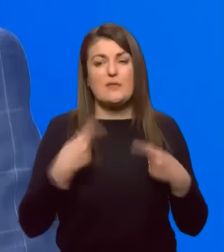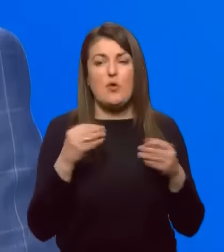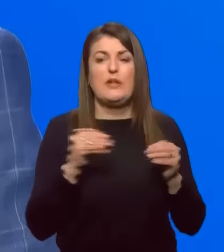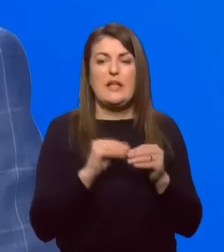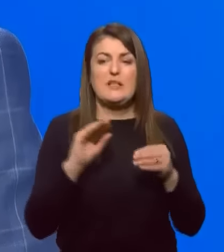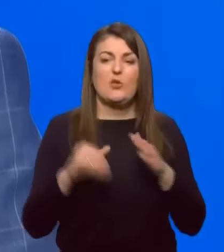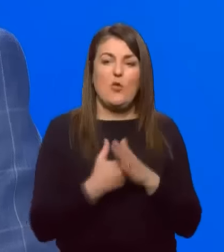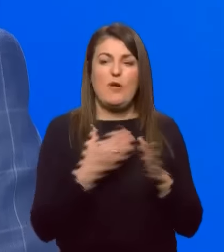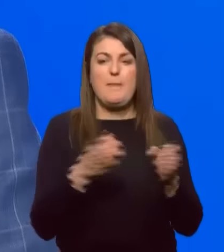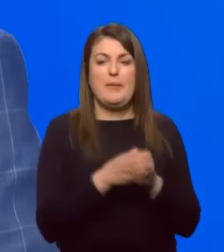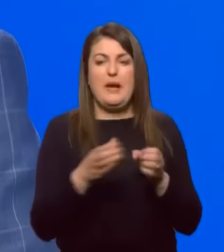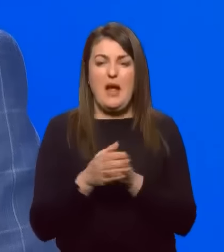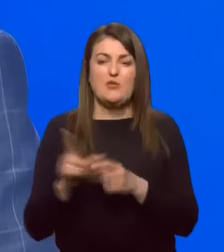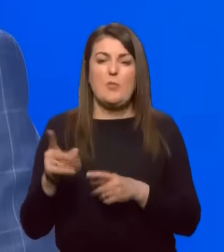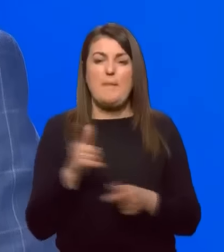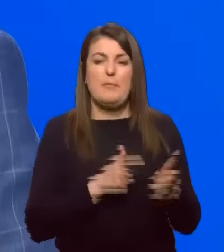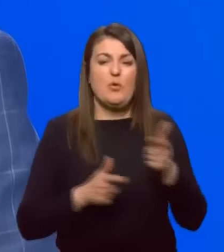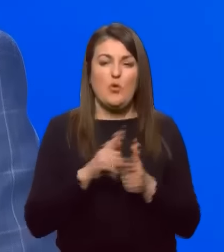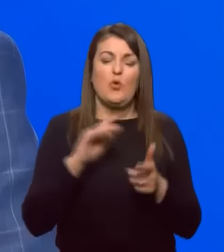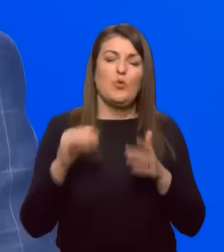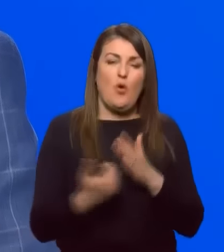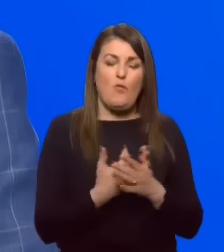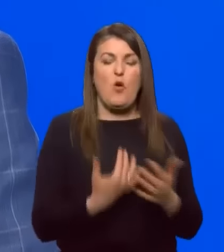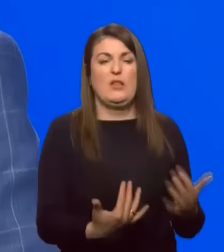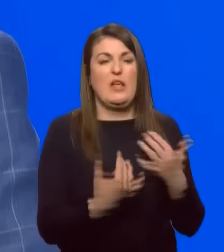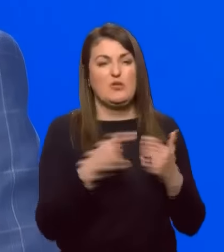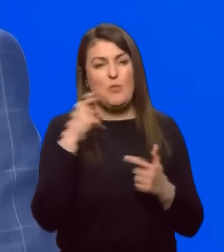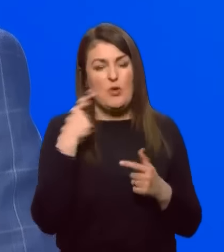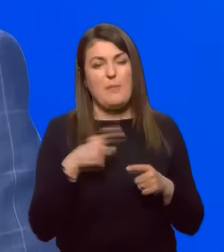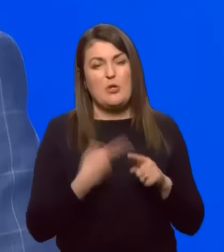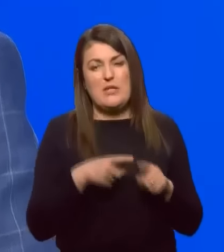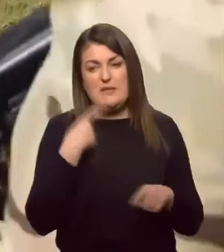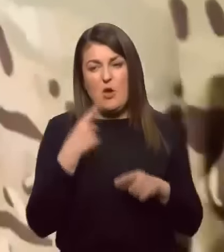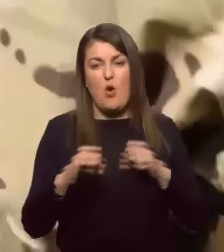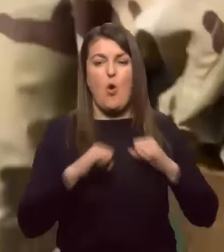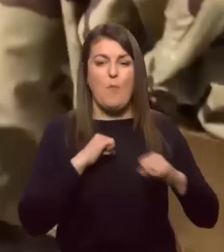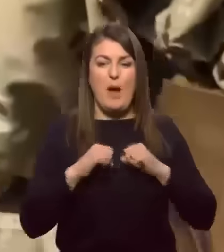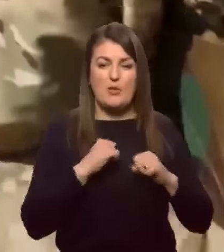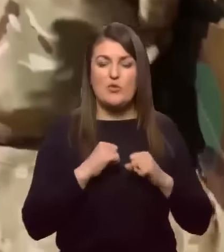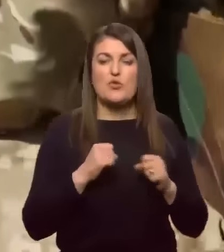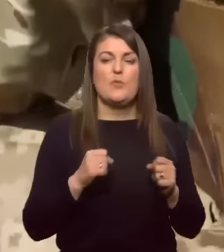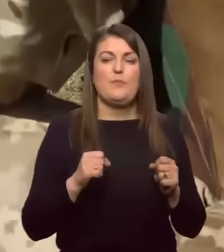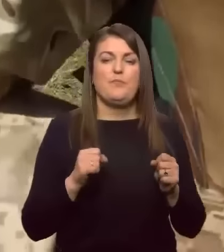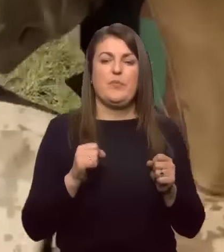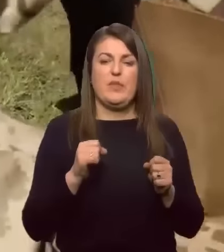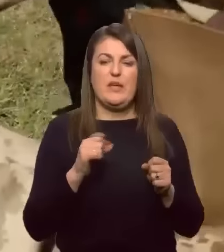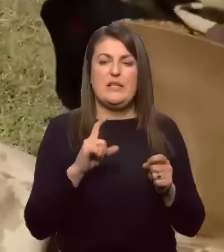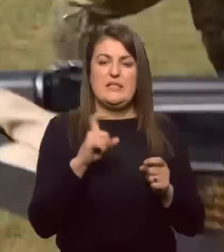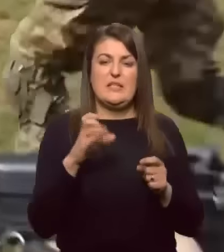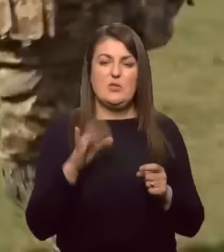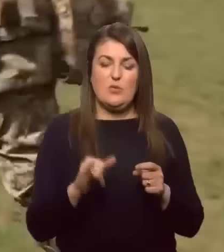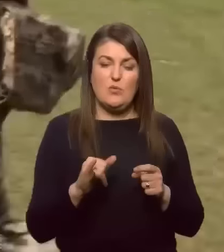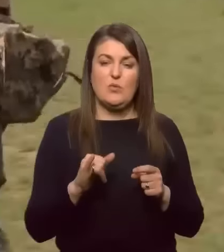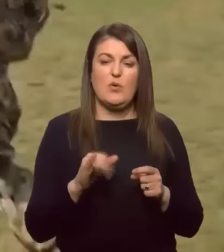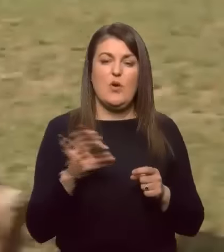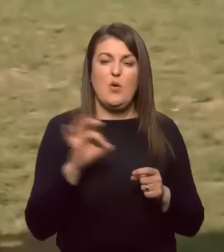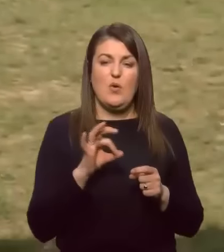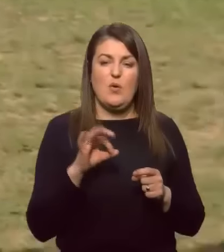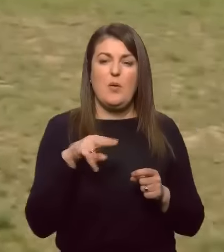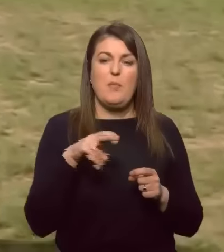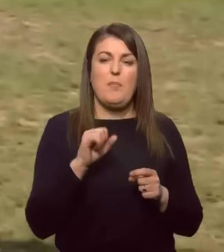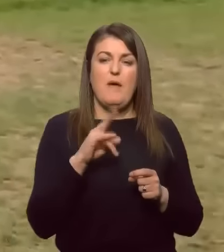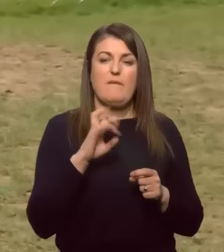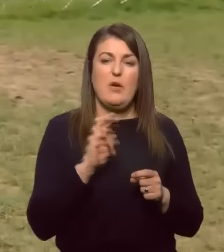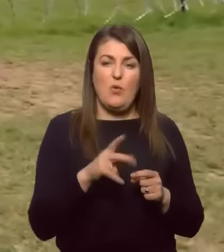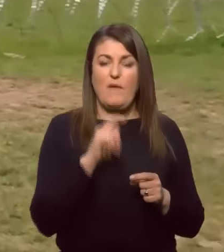10 нових бригад, аби підготуватися до нового наступу Росії. Про це заявив командувач сухопутних військ Збройних сил України Олександр